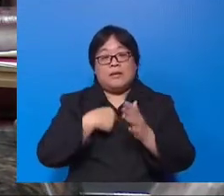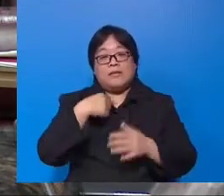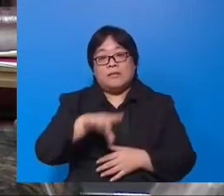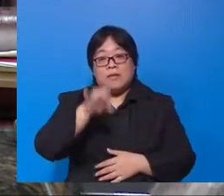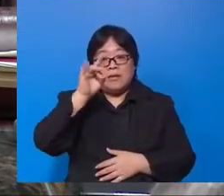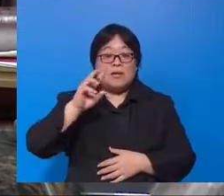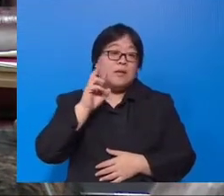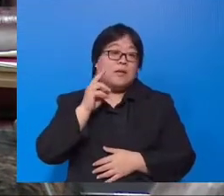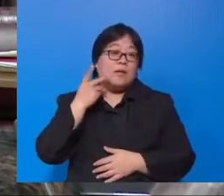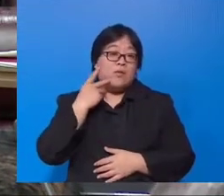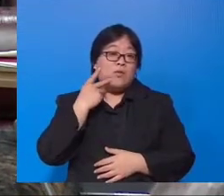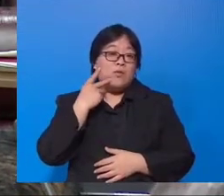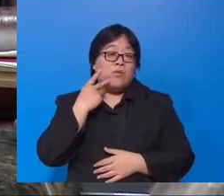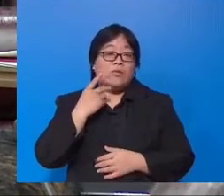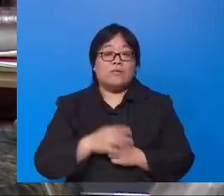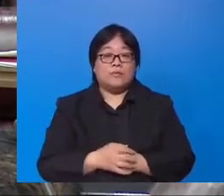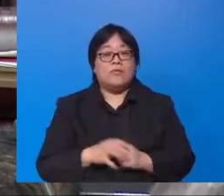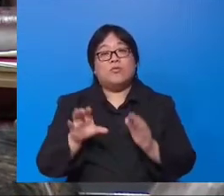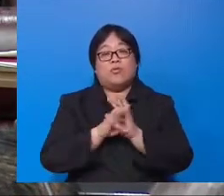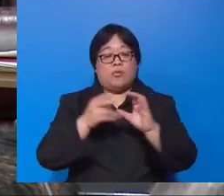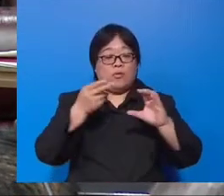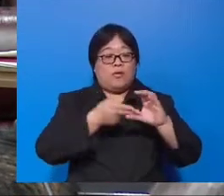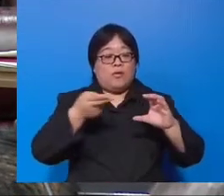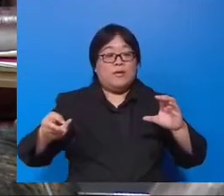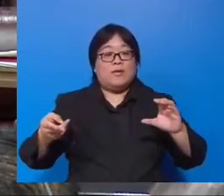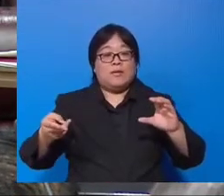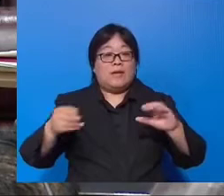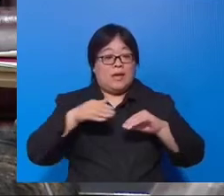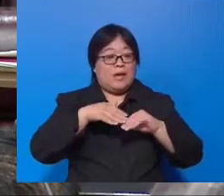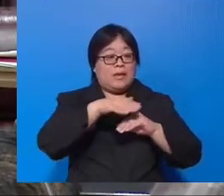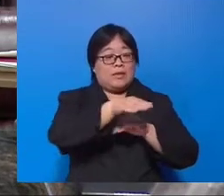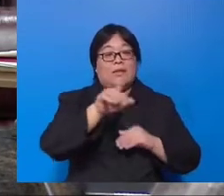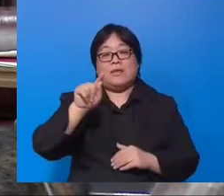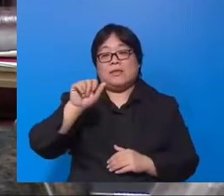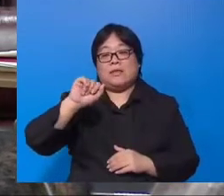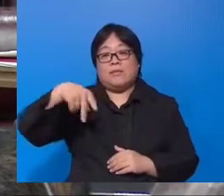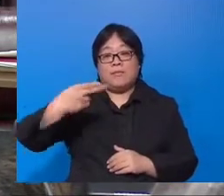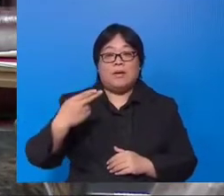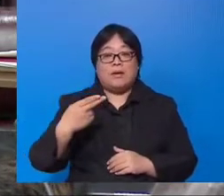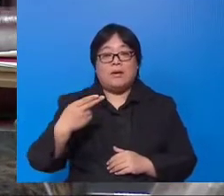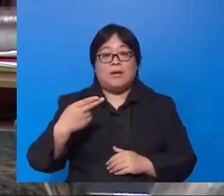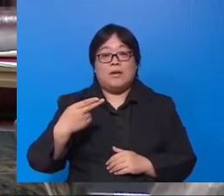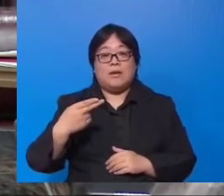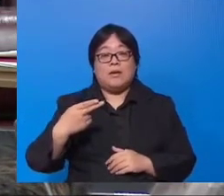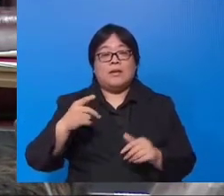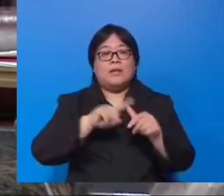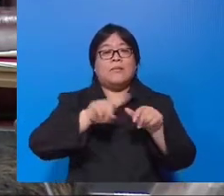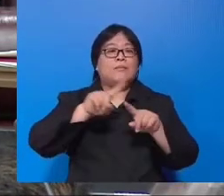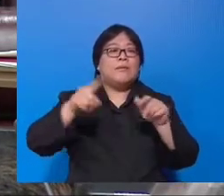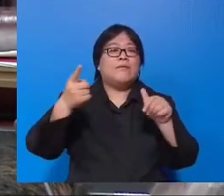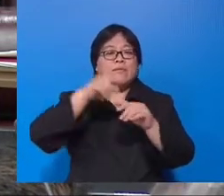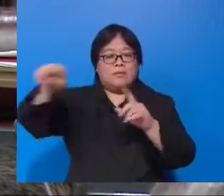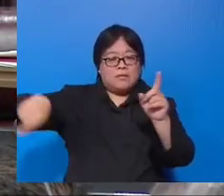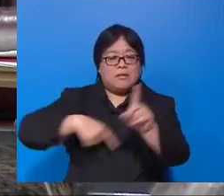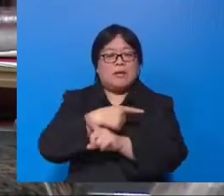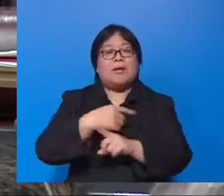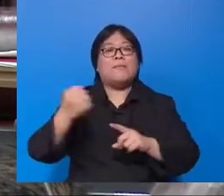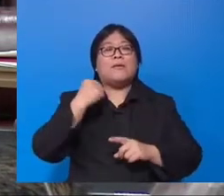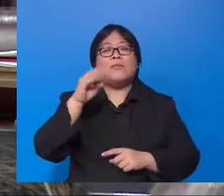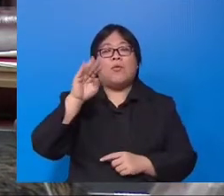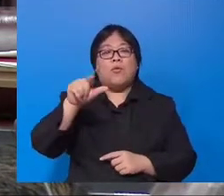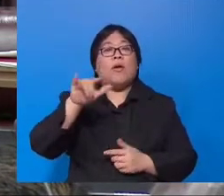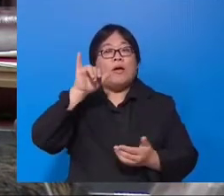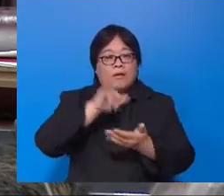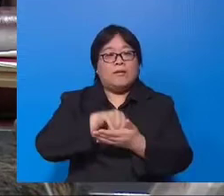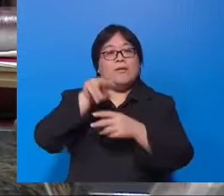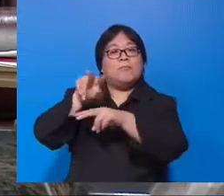sayur DVD Komet Halley nak pergi ke tab Oh Neko pergi ke pasar bolu Hai jadi nih